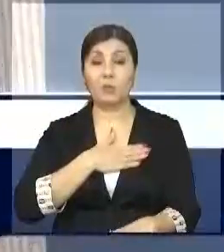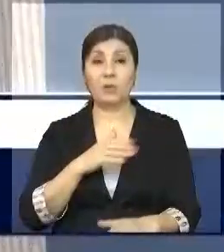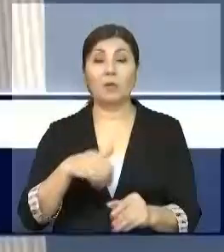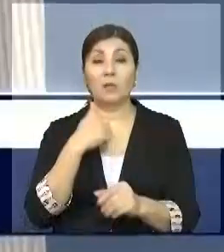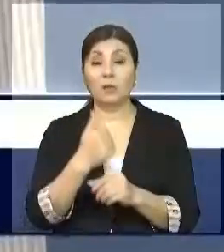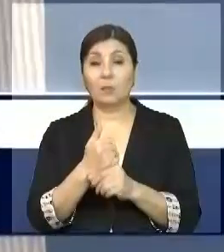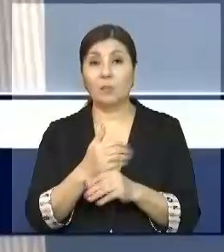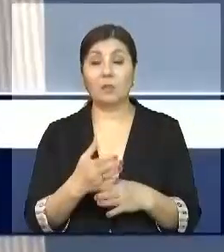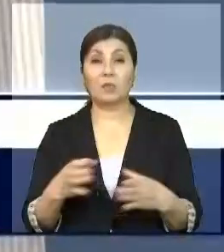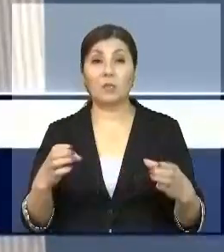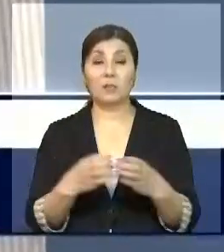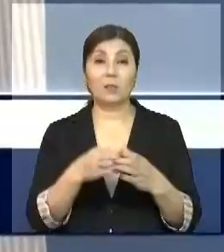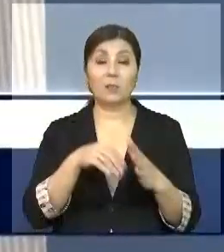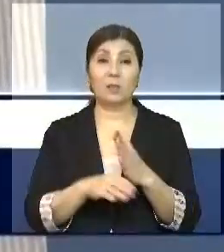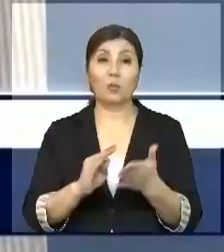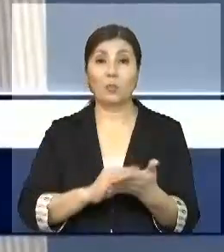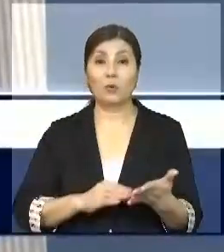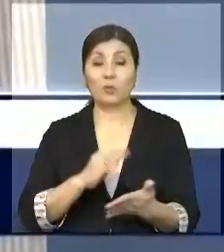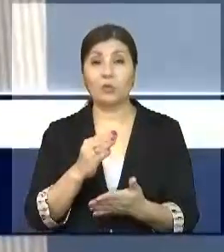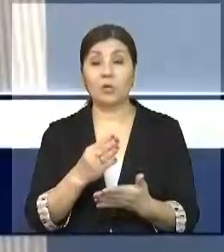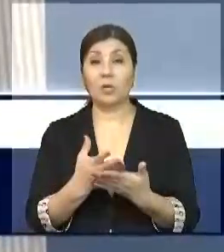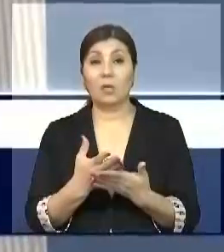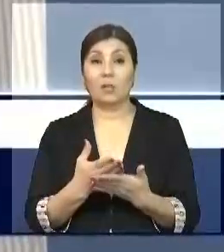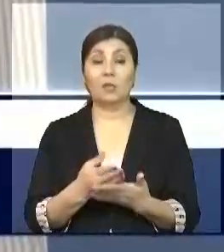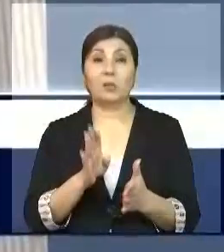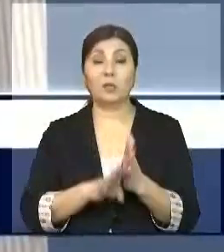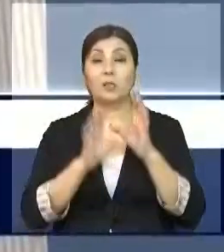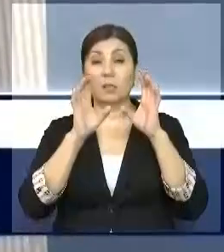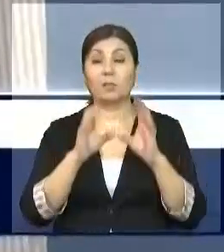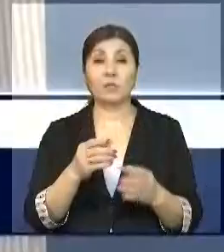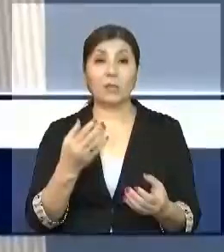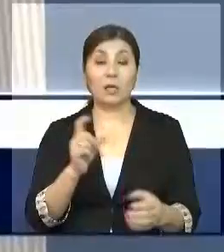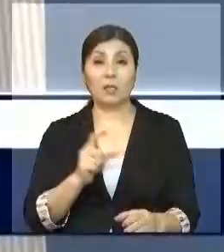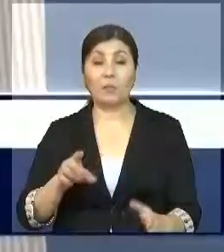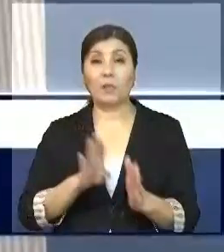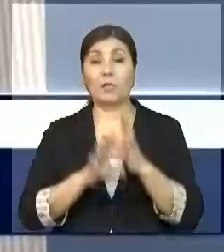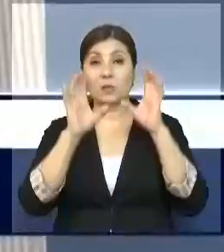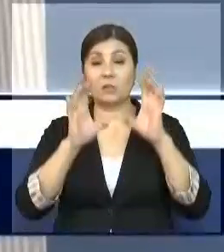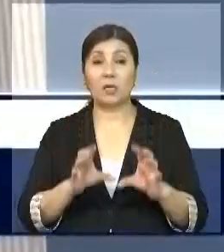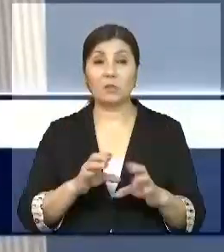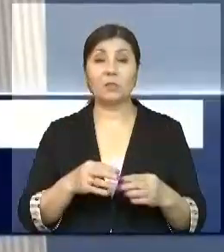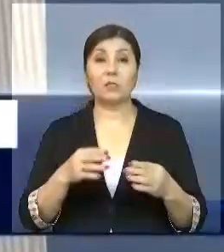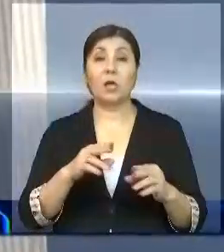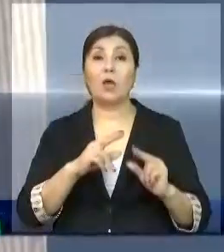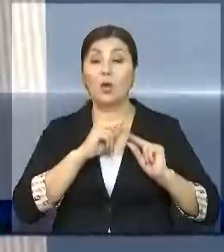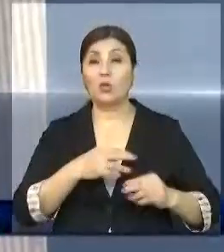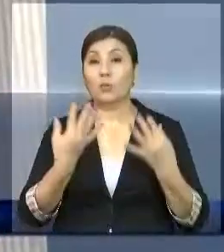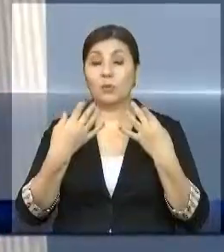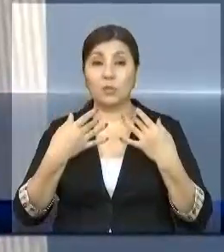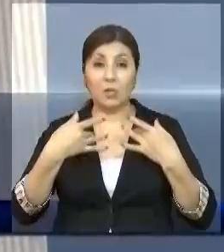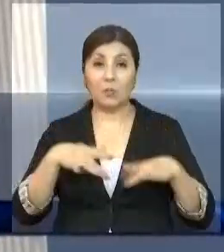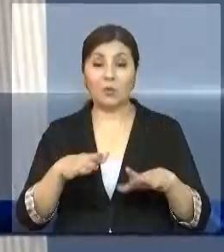біздің департаменттің құзыретіне өтініштерді жаңа мемлекеттік қызметшілерді заңсыз жұмыстан босату, сонымен қатар бос лауазымдарға конкурс өткізу кезінде